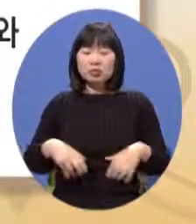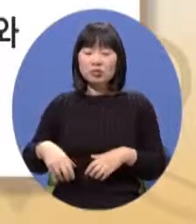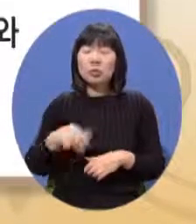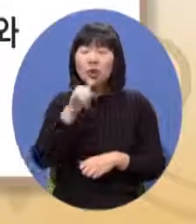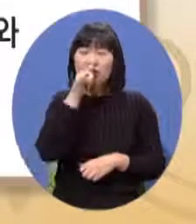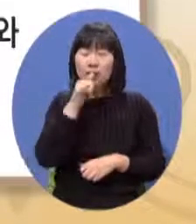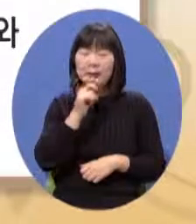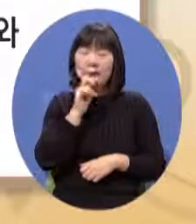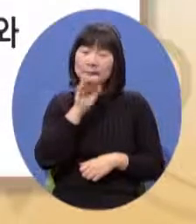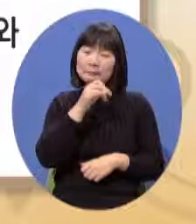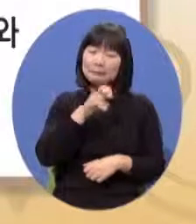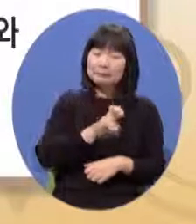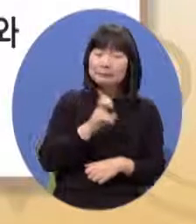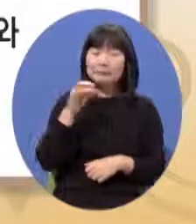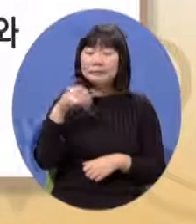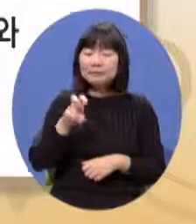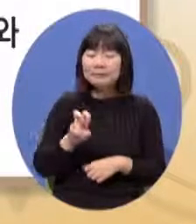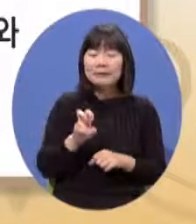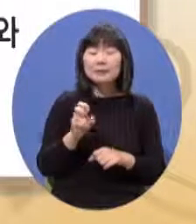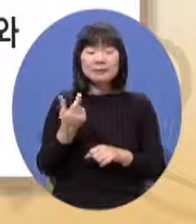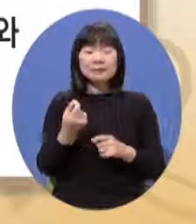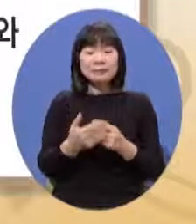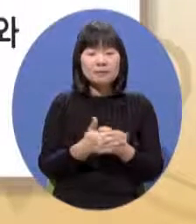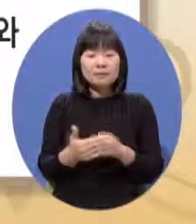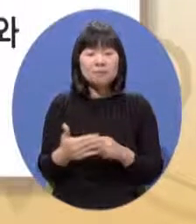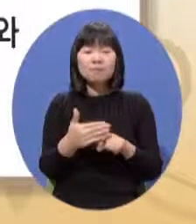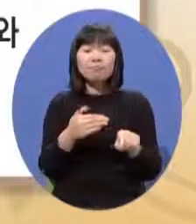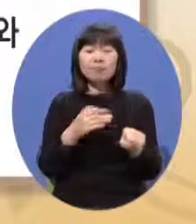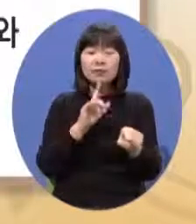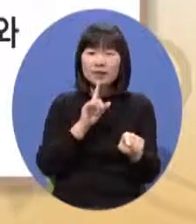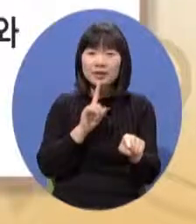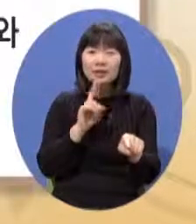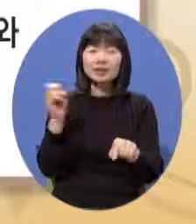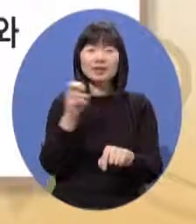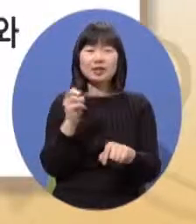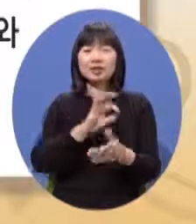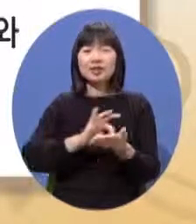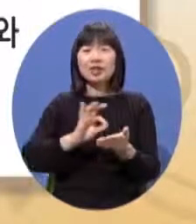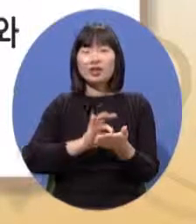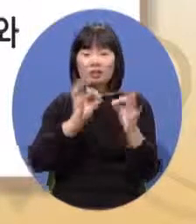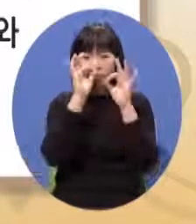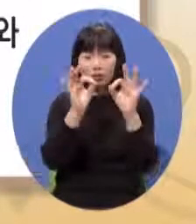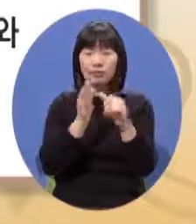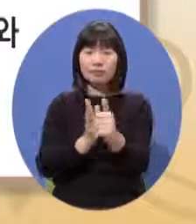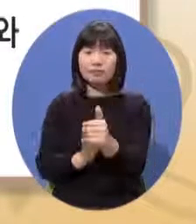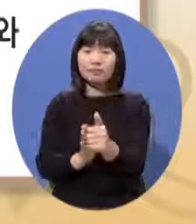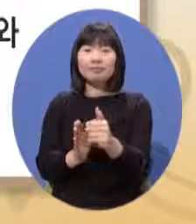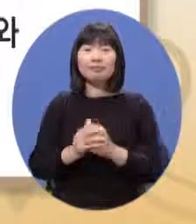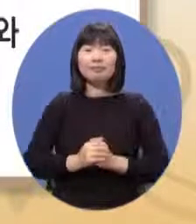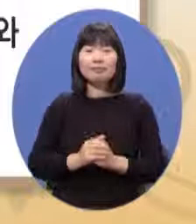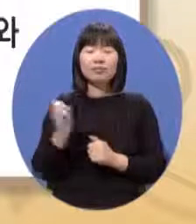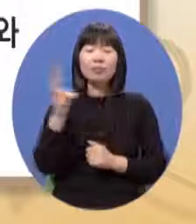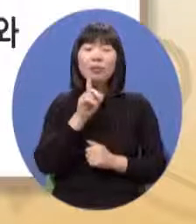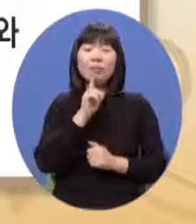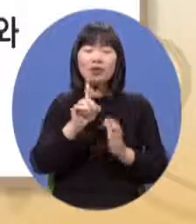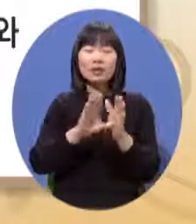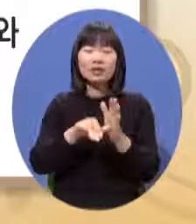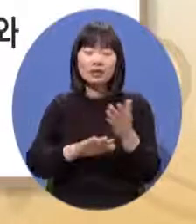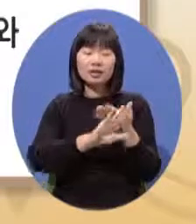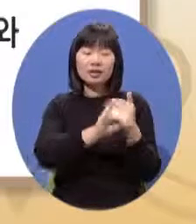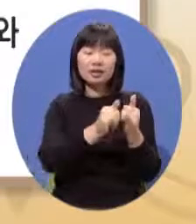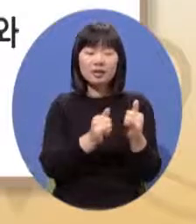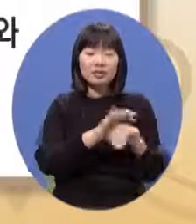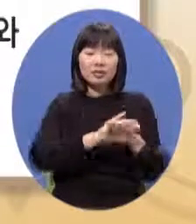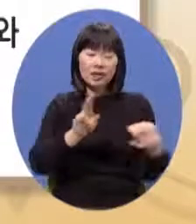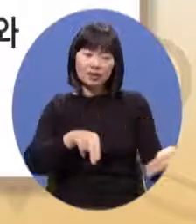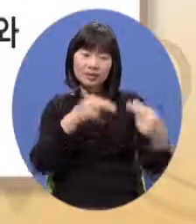주저주저하고 아직 그러니까 뭐 저기 이런 말을 자주 사용하는지도 좀 보셔야겠어요. 네. 또 말할 때 상대를